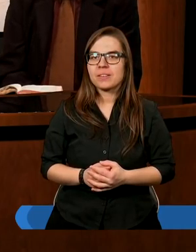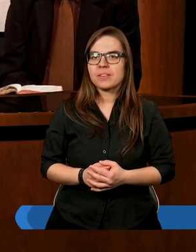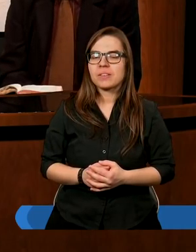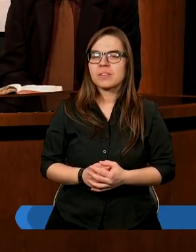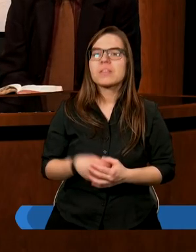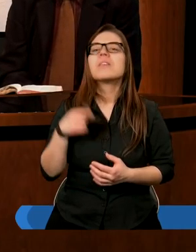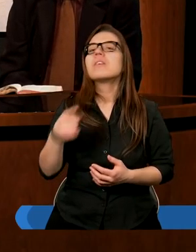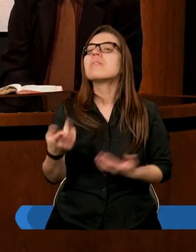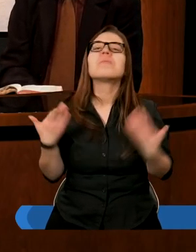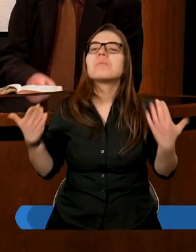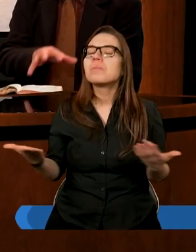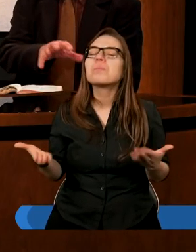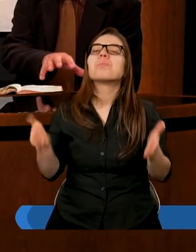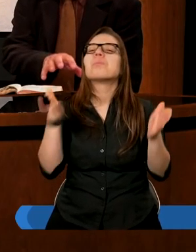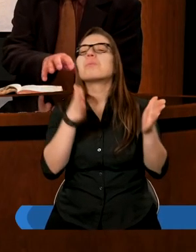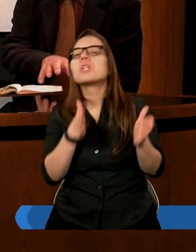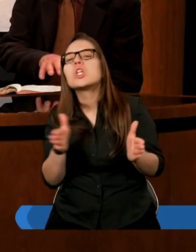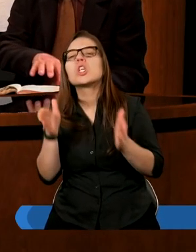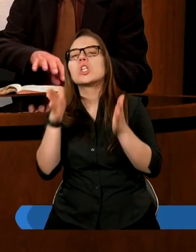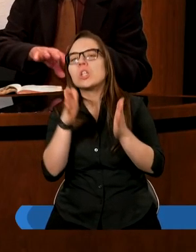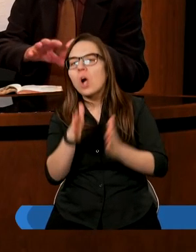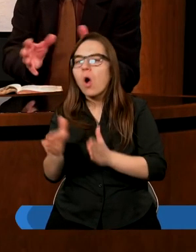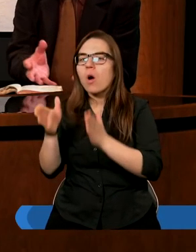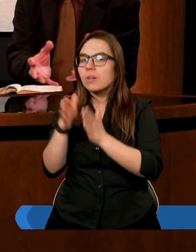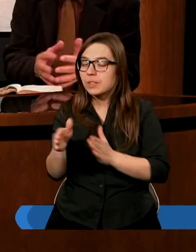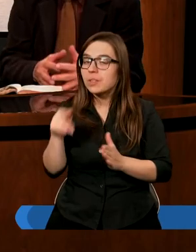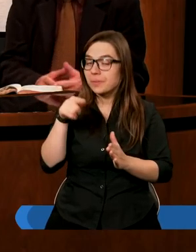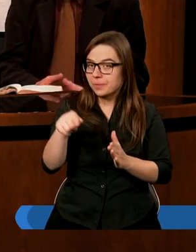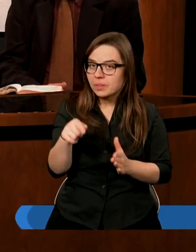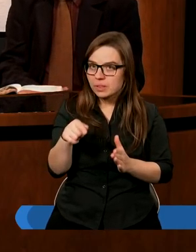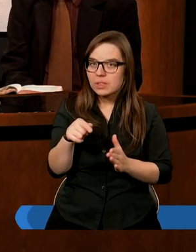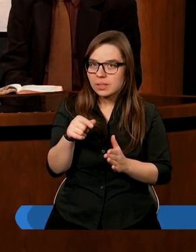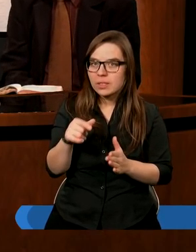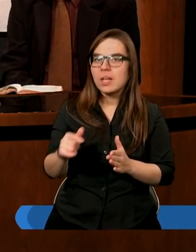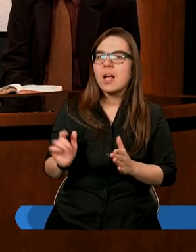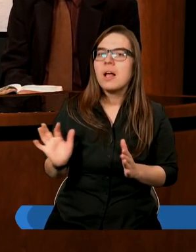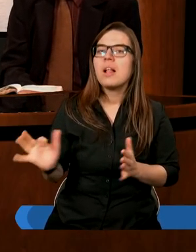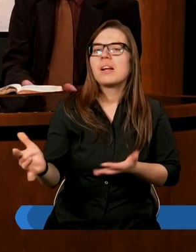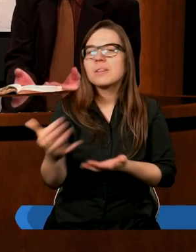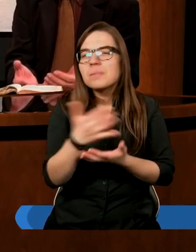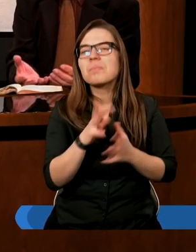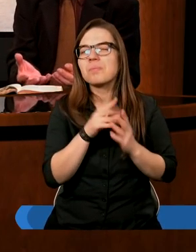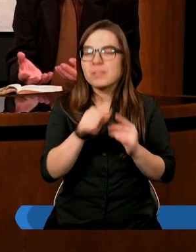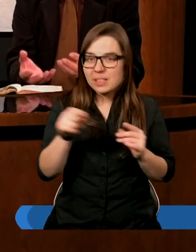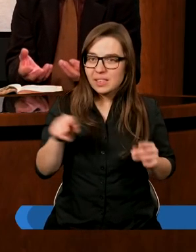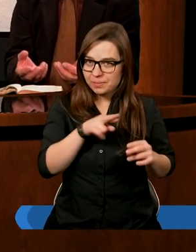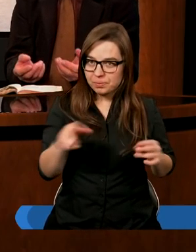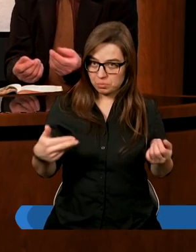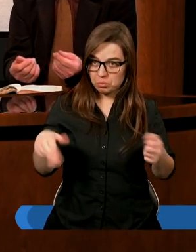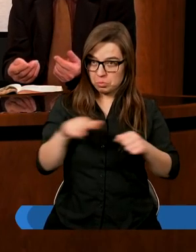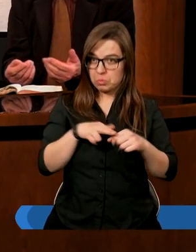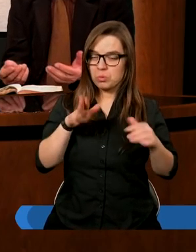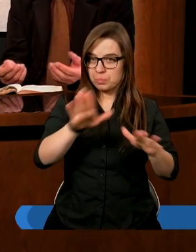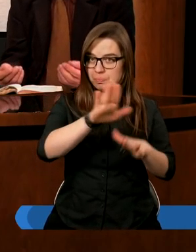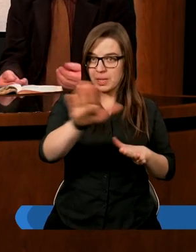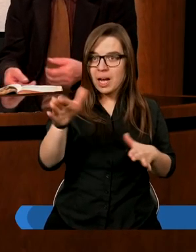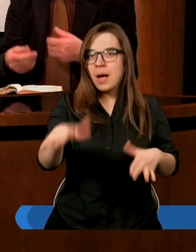ten, który przygotowywał i zbierał te teksty, ażebyśmy mieli już